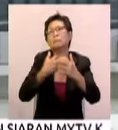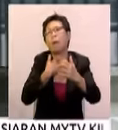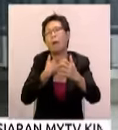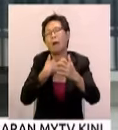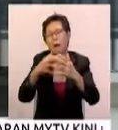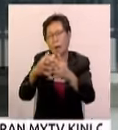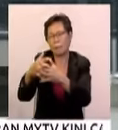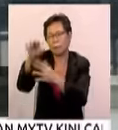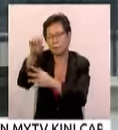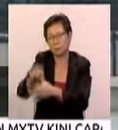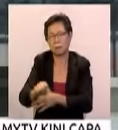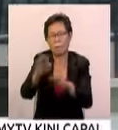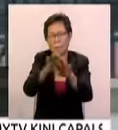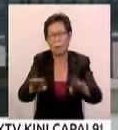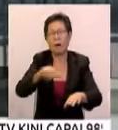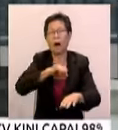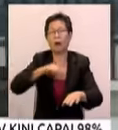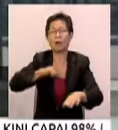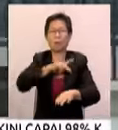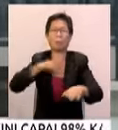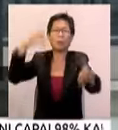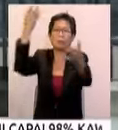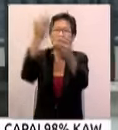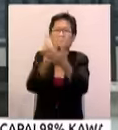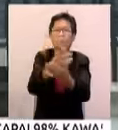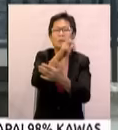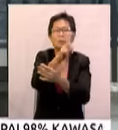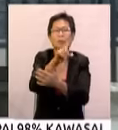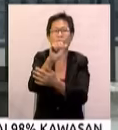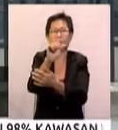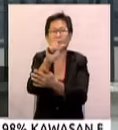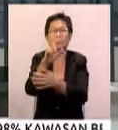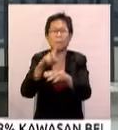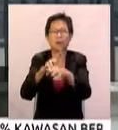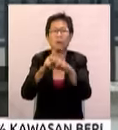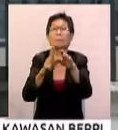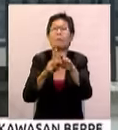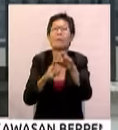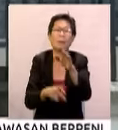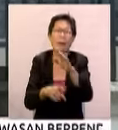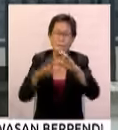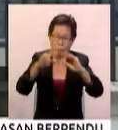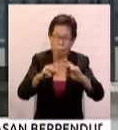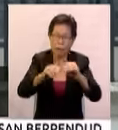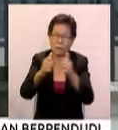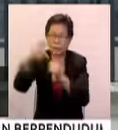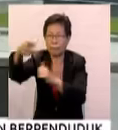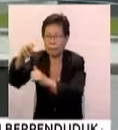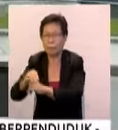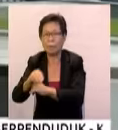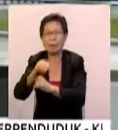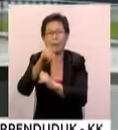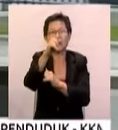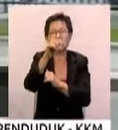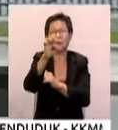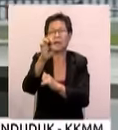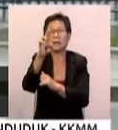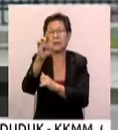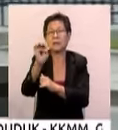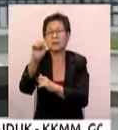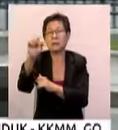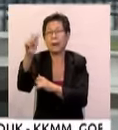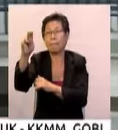Ini pula di Britain, anggota kabinet tiba di 10 Downing Street bagi mengadakan mesyuarat dengan Perdana Menteri Theresa May. Ia